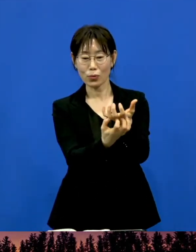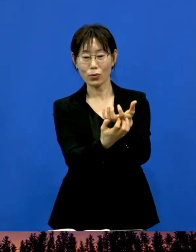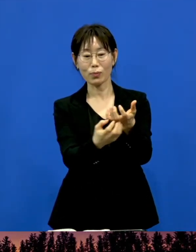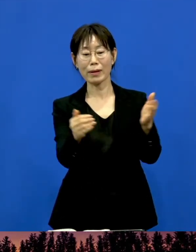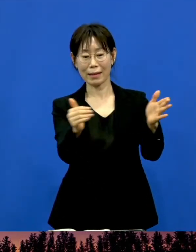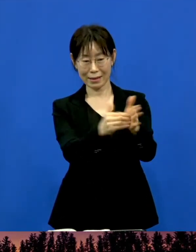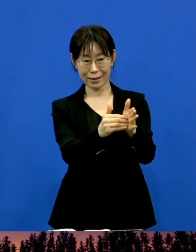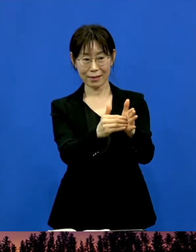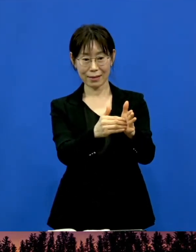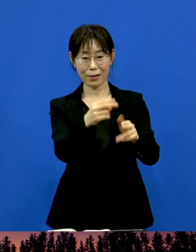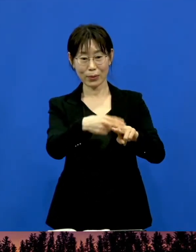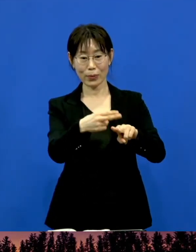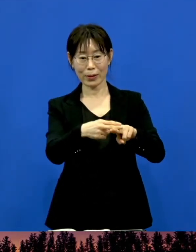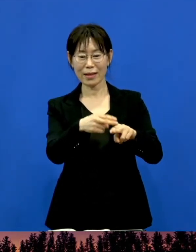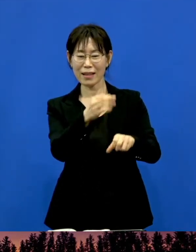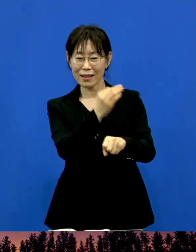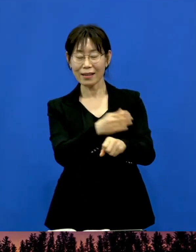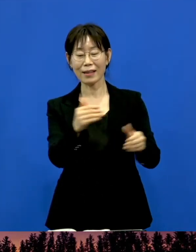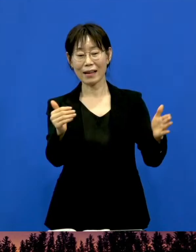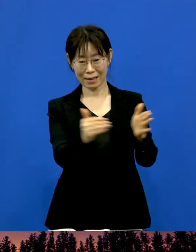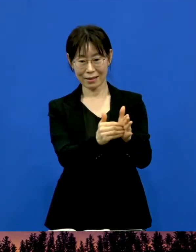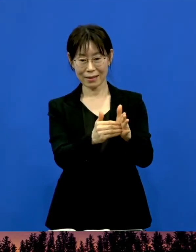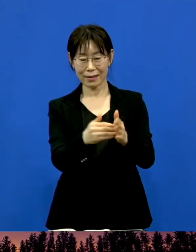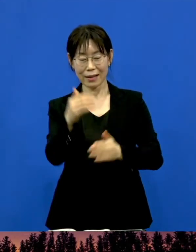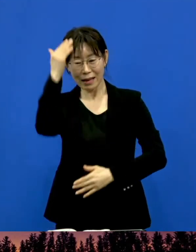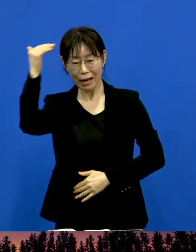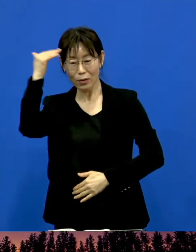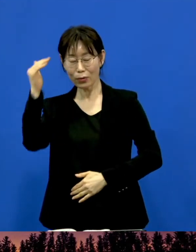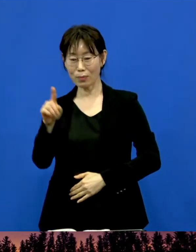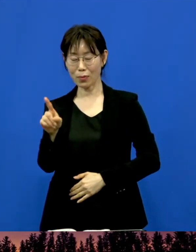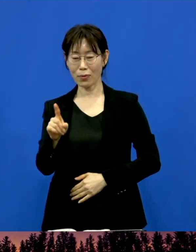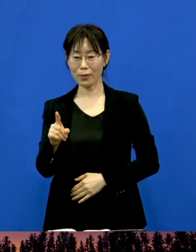각종 많은 걸 그 양념을 해야 돼요. 그죠?